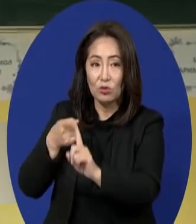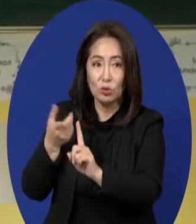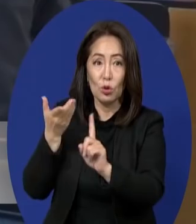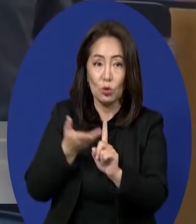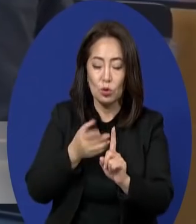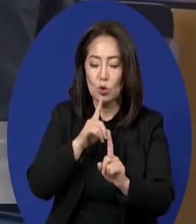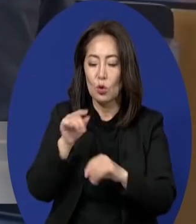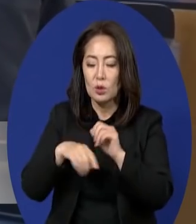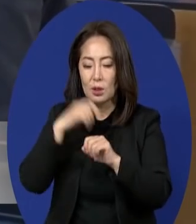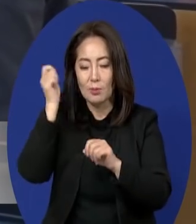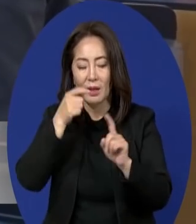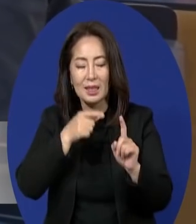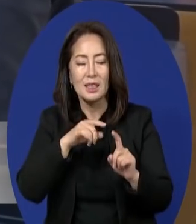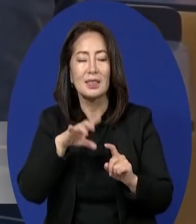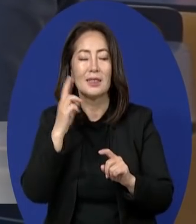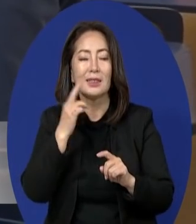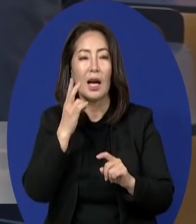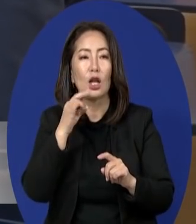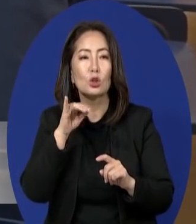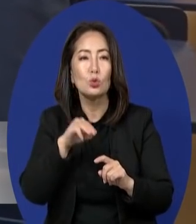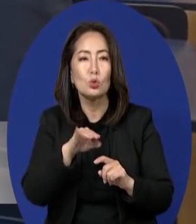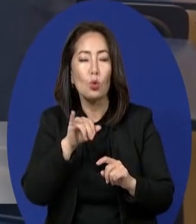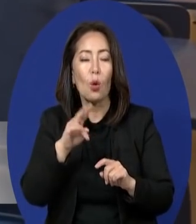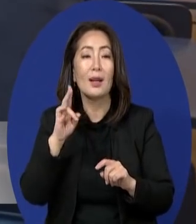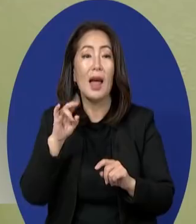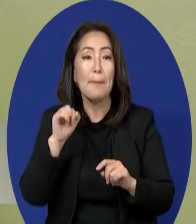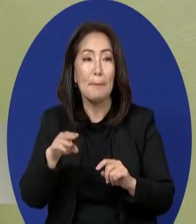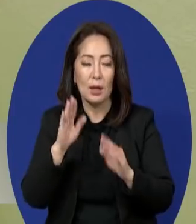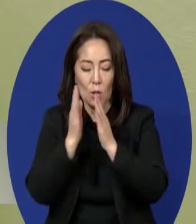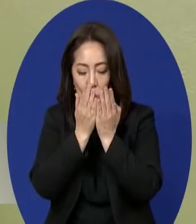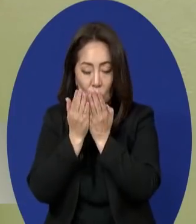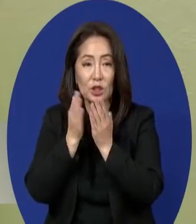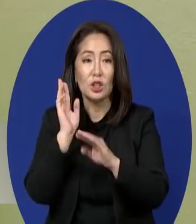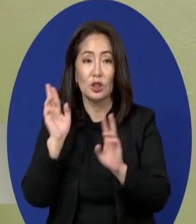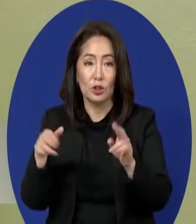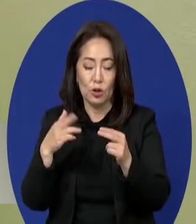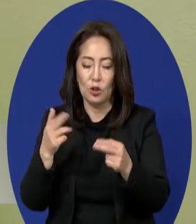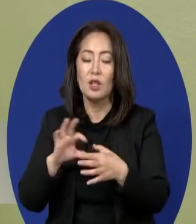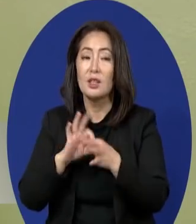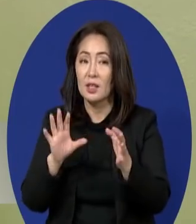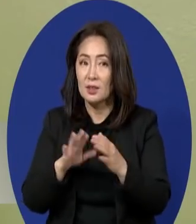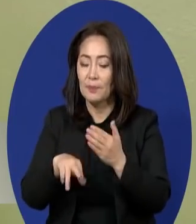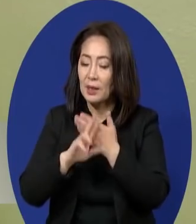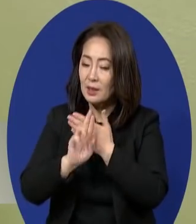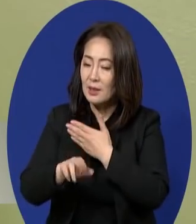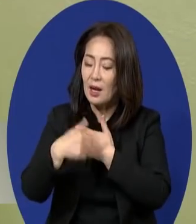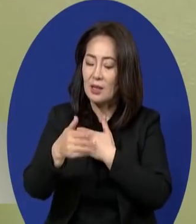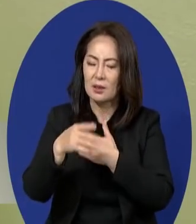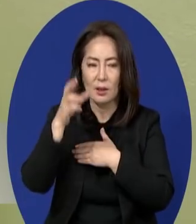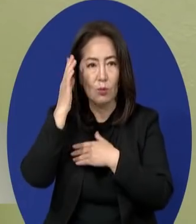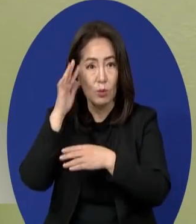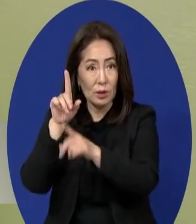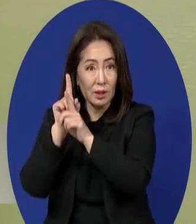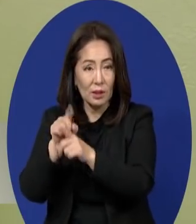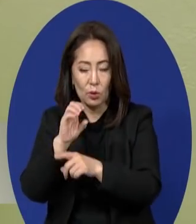түүний нэрэмжит цагаан тонгийн намар уншлагын танхим нээлттэй хийлээ. Цаашид ер нь бодлоготойгоор энэ ерөнхий боловсролын